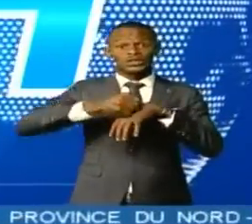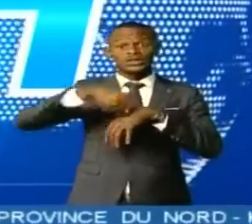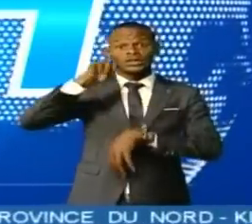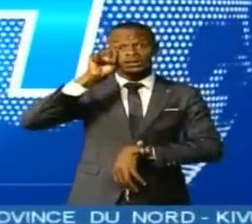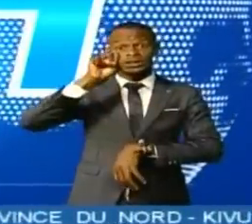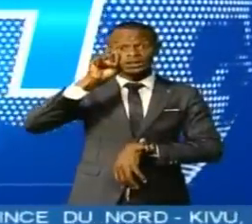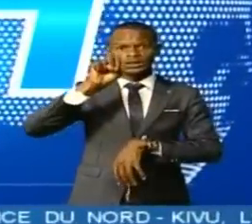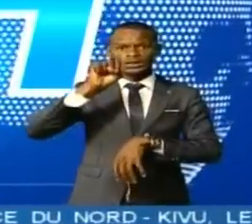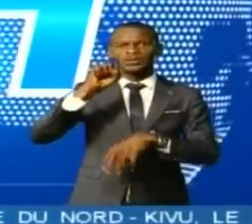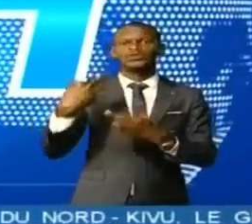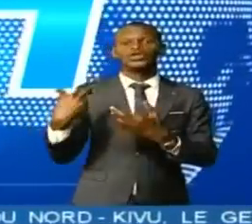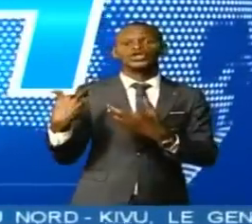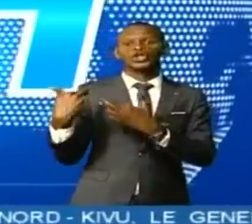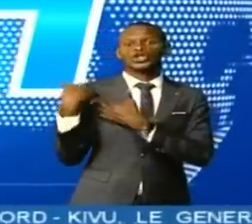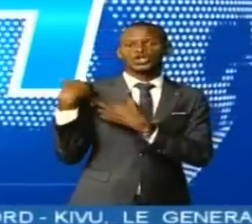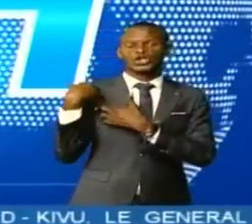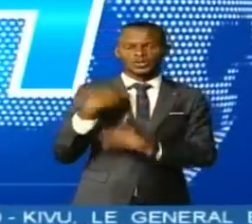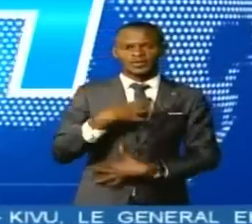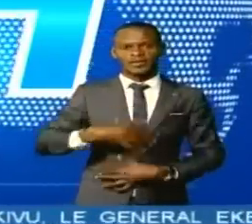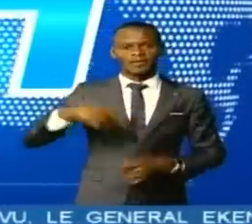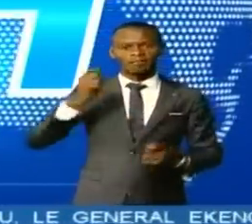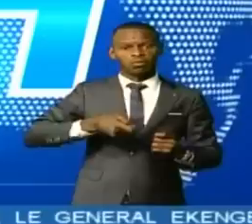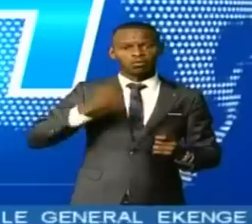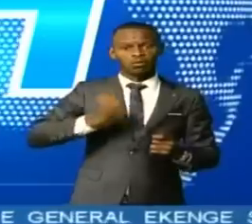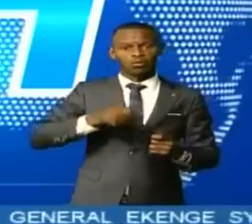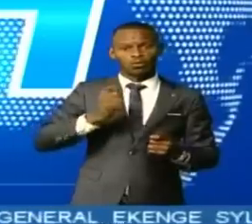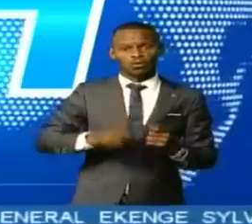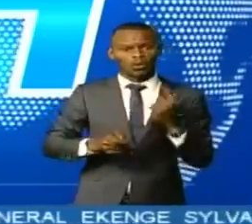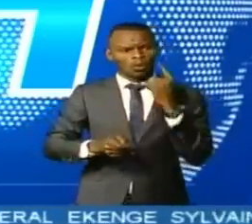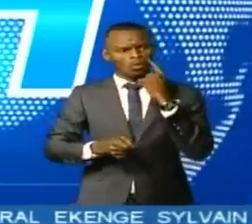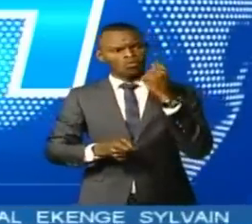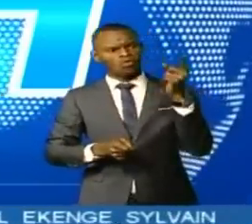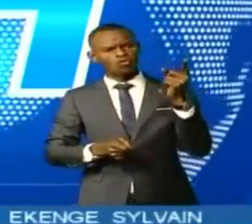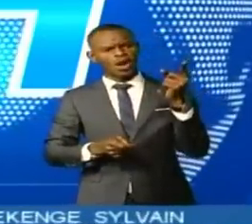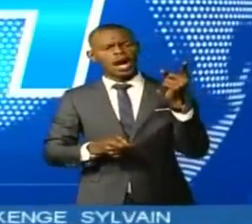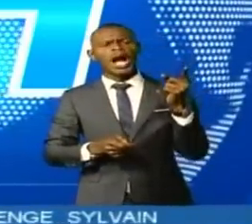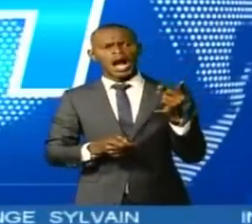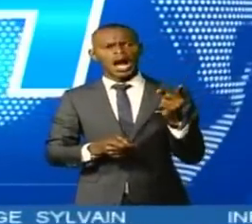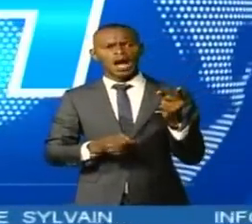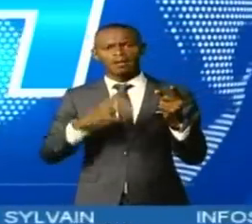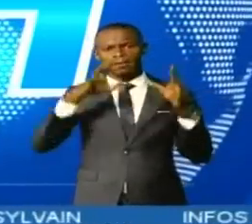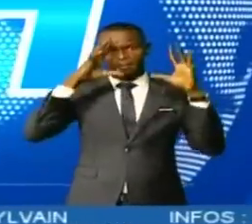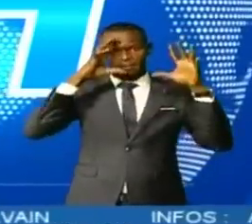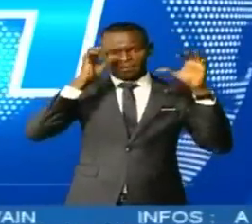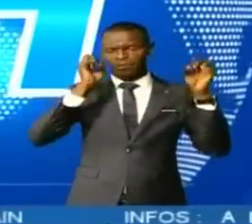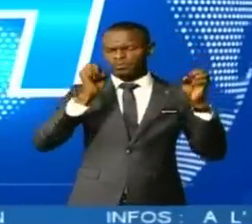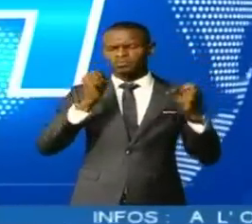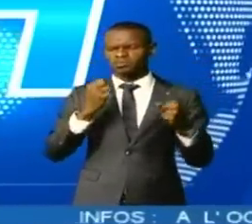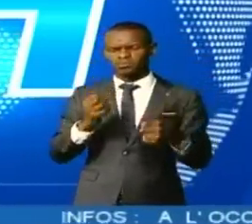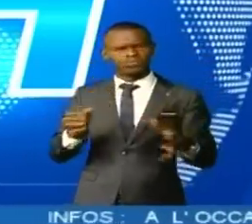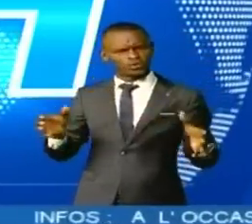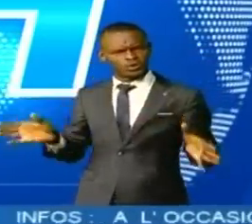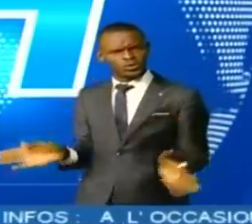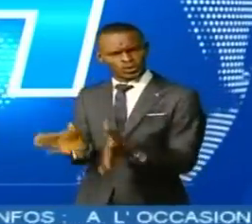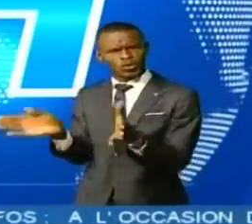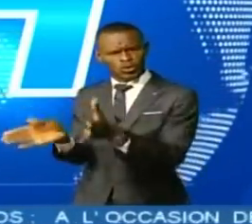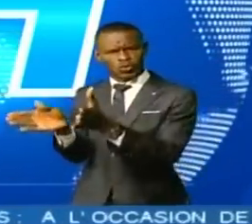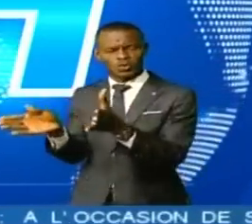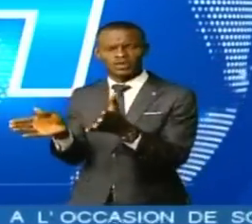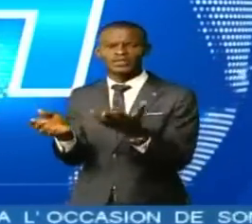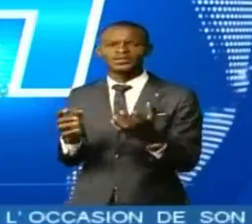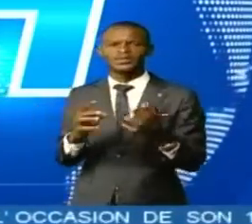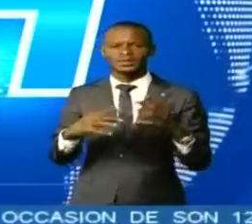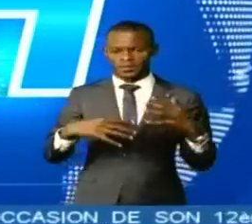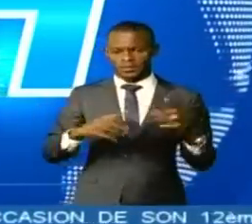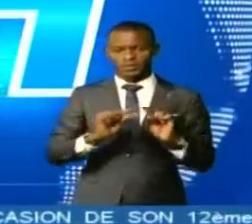laquelle il soutient également l'implication du ministre des Affaires foncières pour l'application de la loi Bakajika. Iverson Kabala